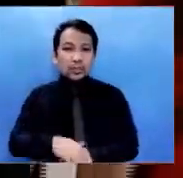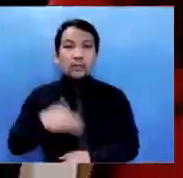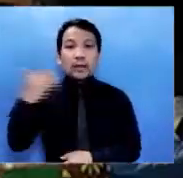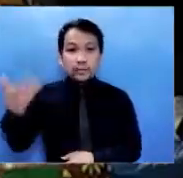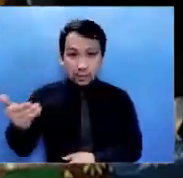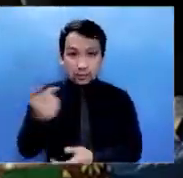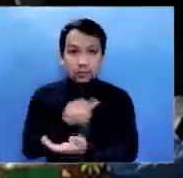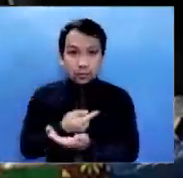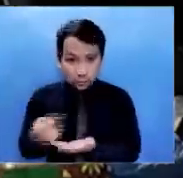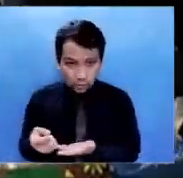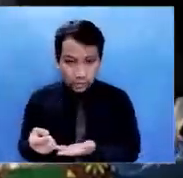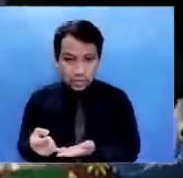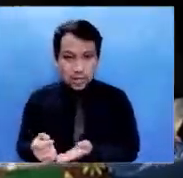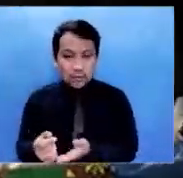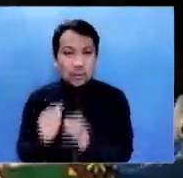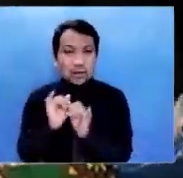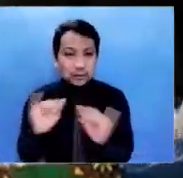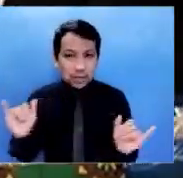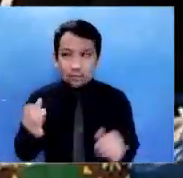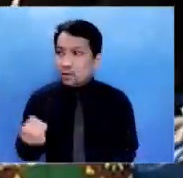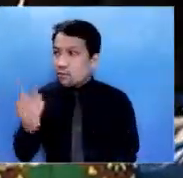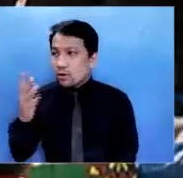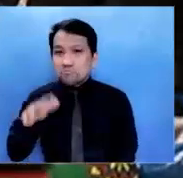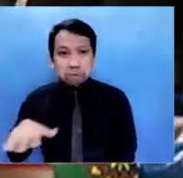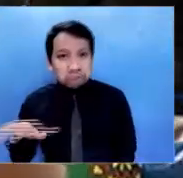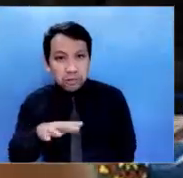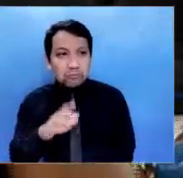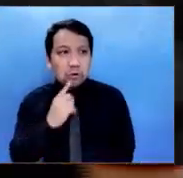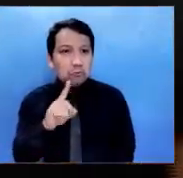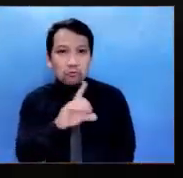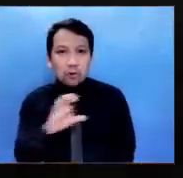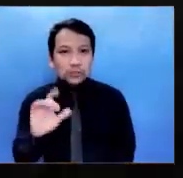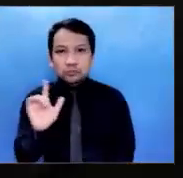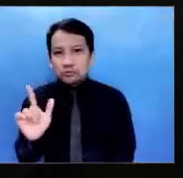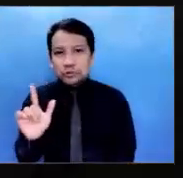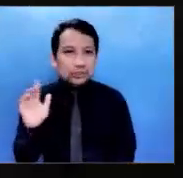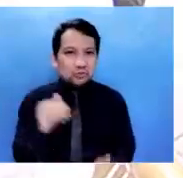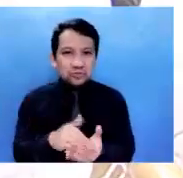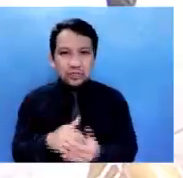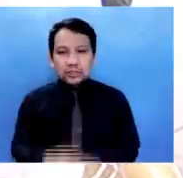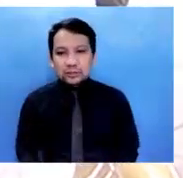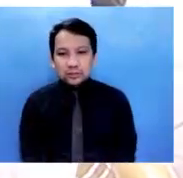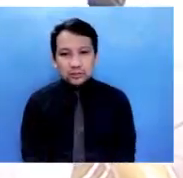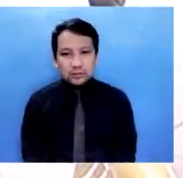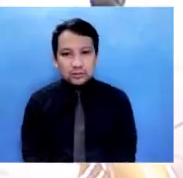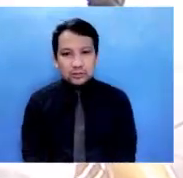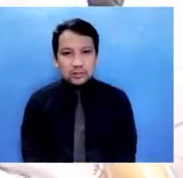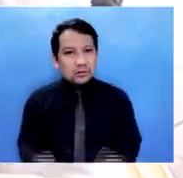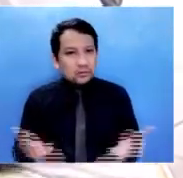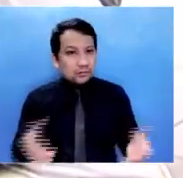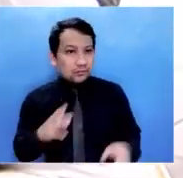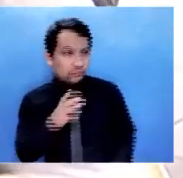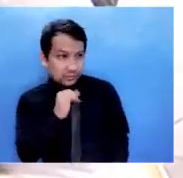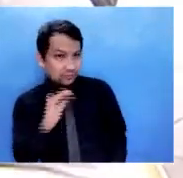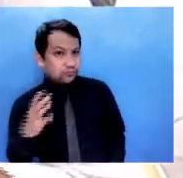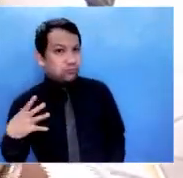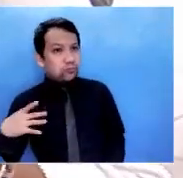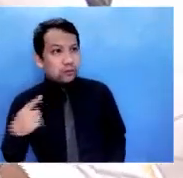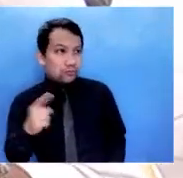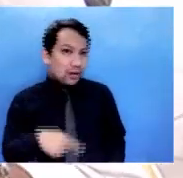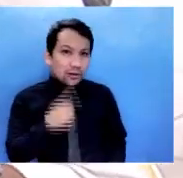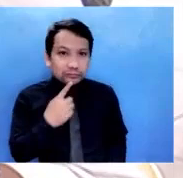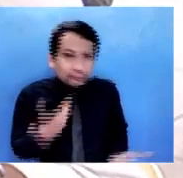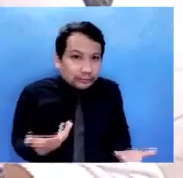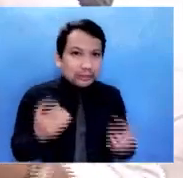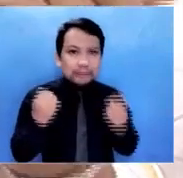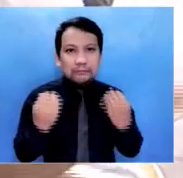linggo, posibleng pumalo pa raw yan hanggang 120,000. Kung itataon ko pa po, hintayin ko pa po next week, sigurado pong marami